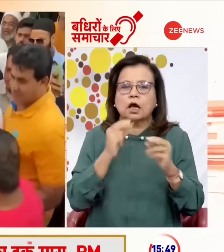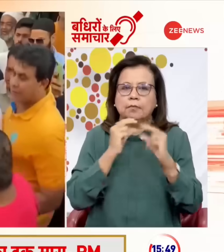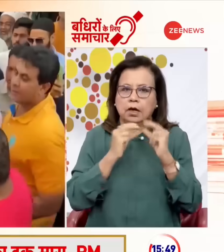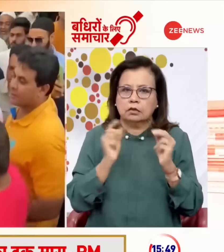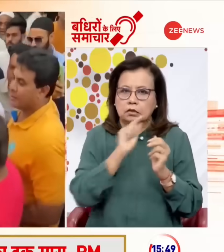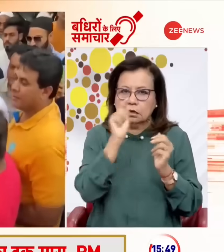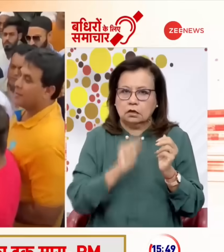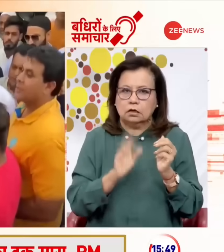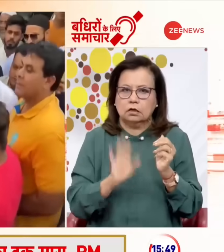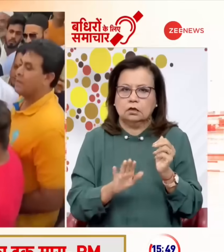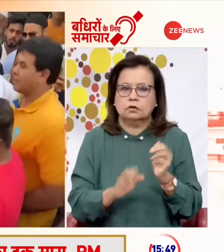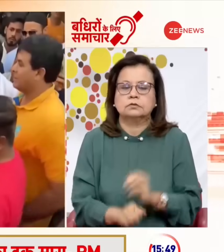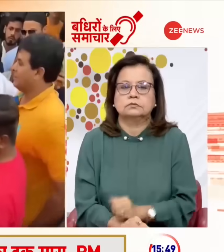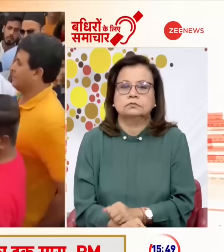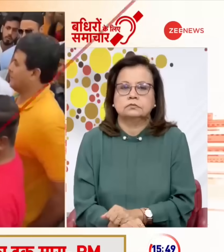करेंगे।